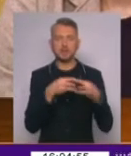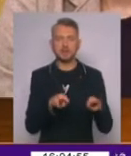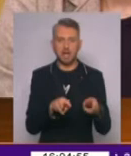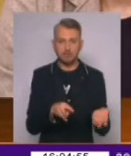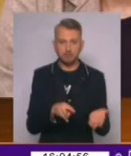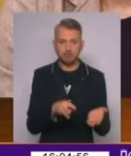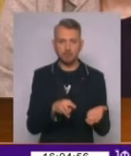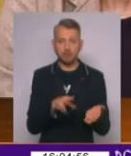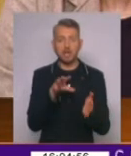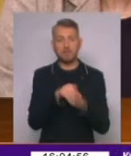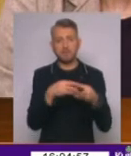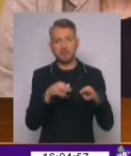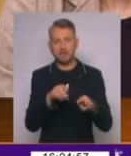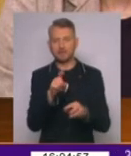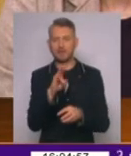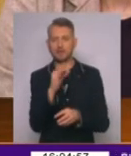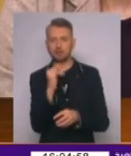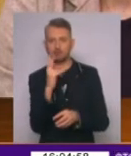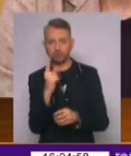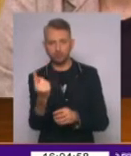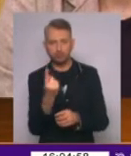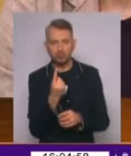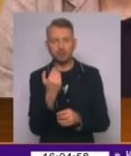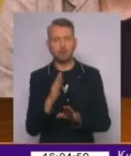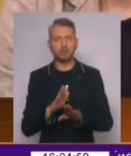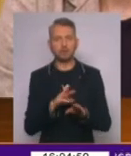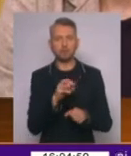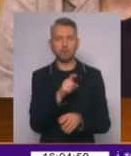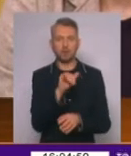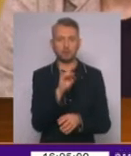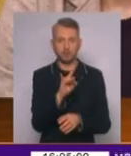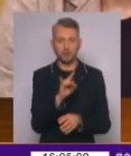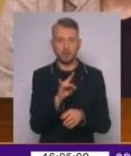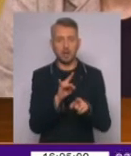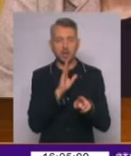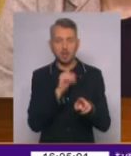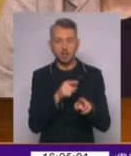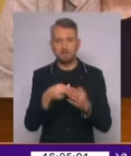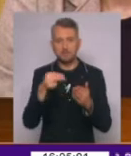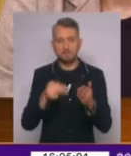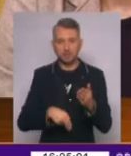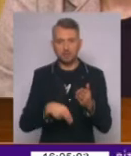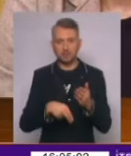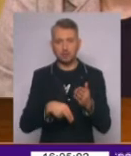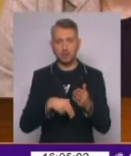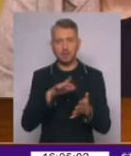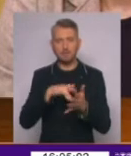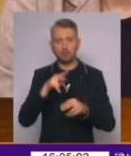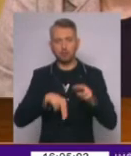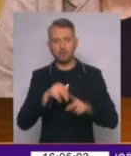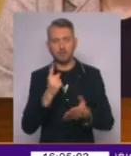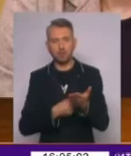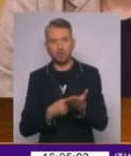в міністерстві, з Ніщуком, з його заступником Мазов, яка підписує історико-містобудівні обґрунтування,